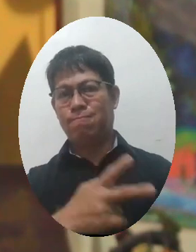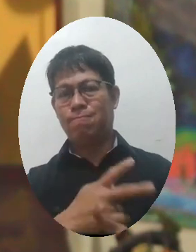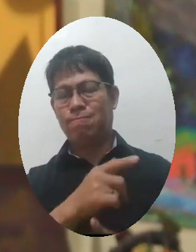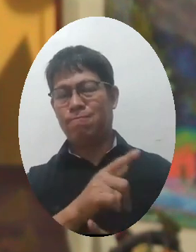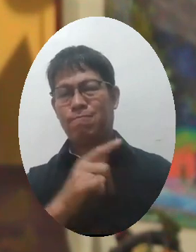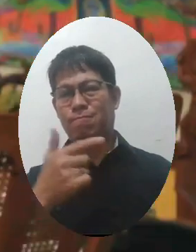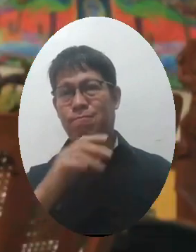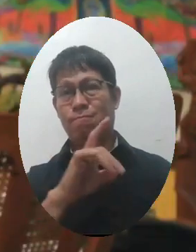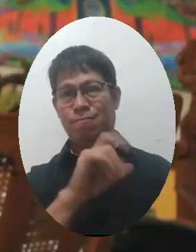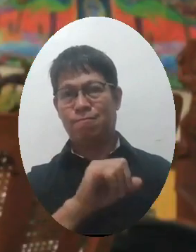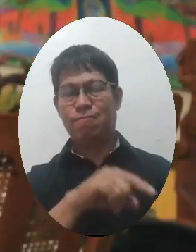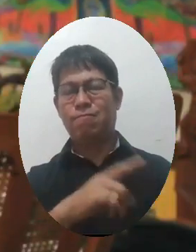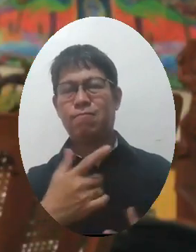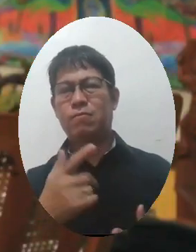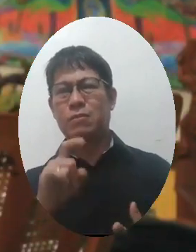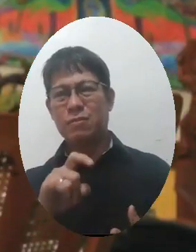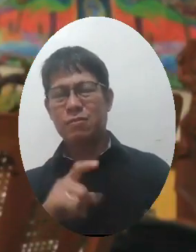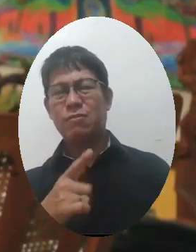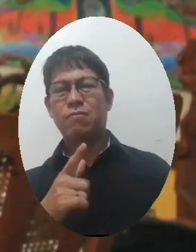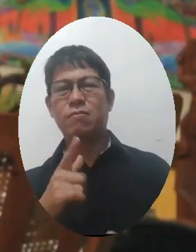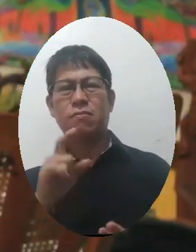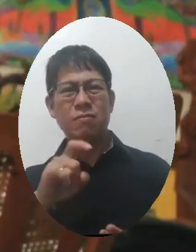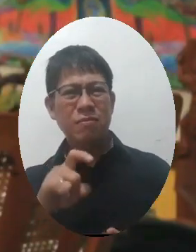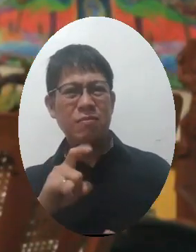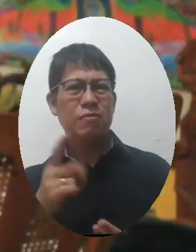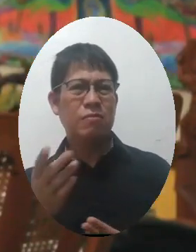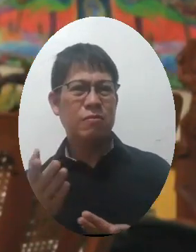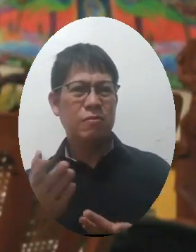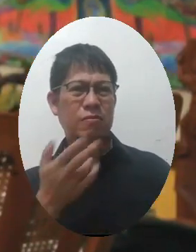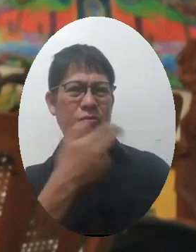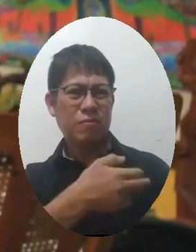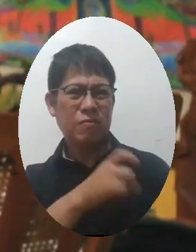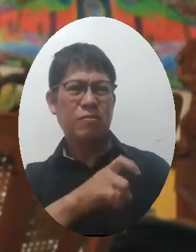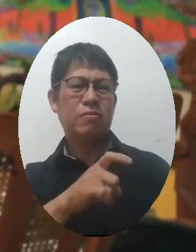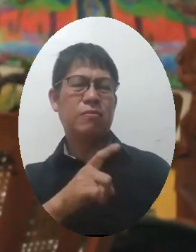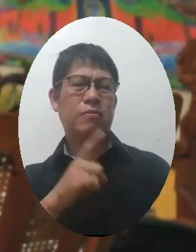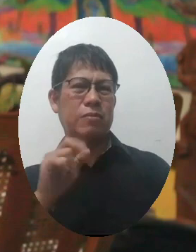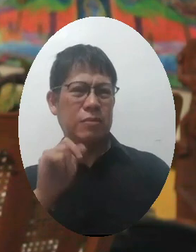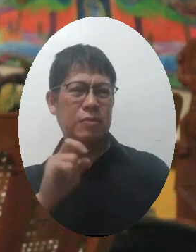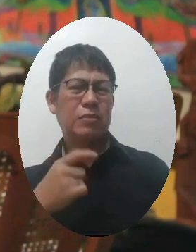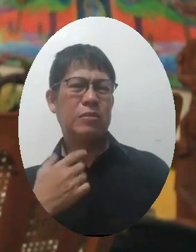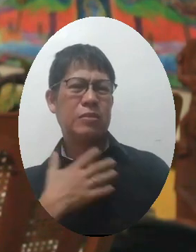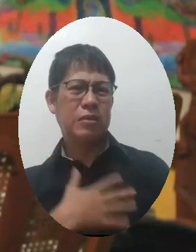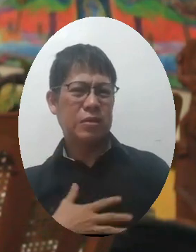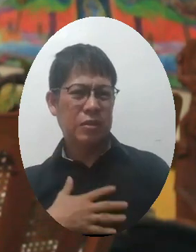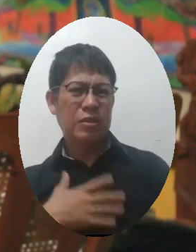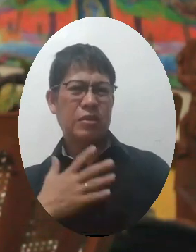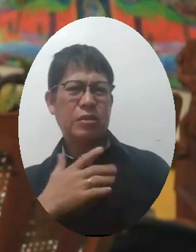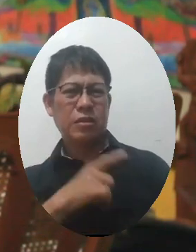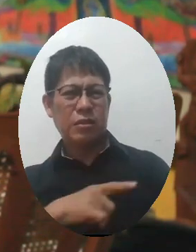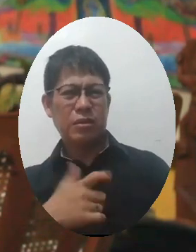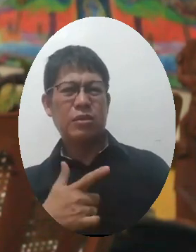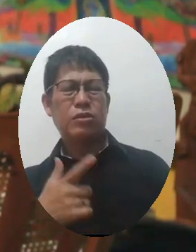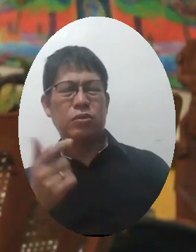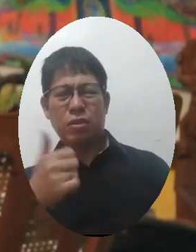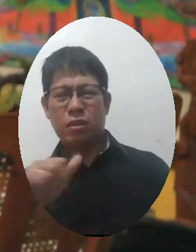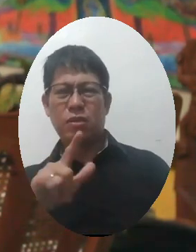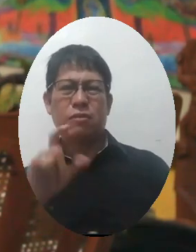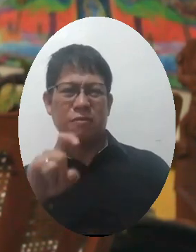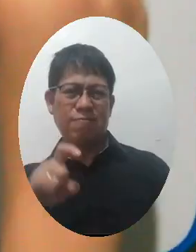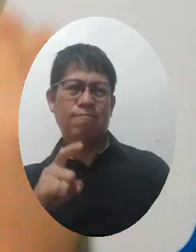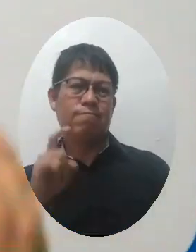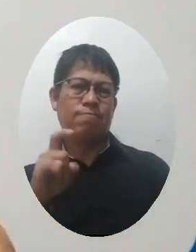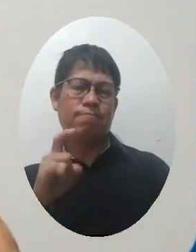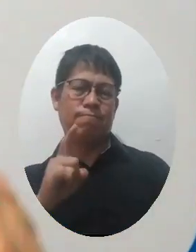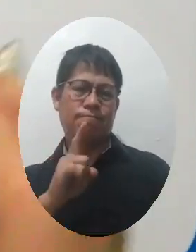sa GBS. Kailangan ng agarang pagpapagamot sa mga respiratory or gastrointestinal